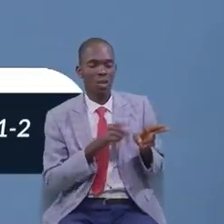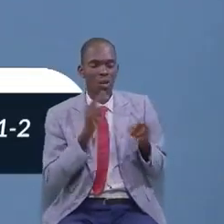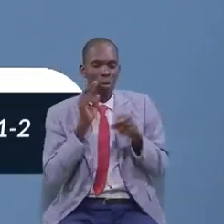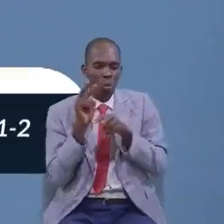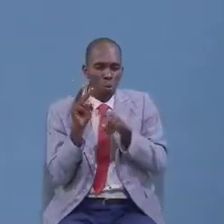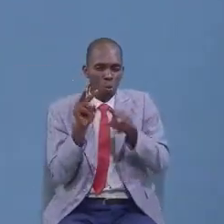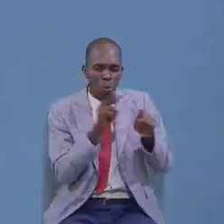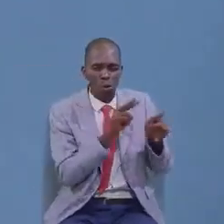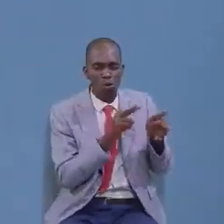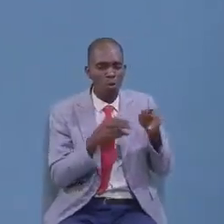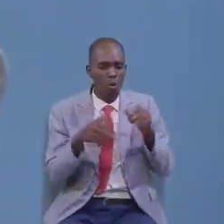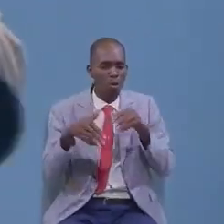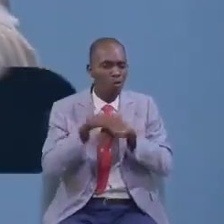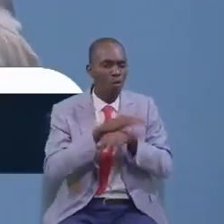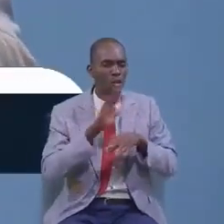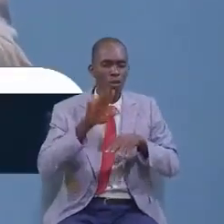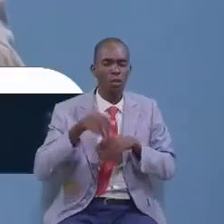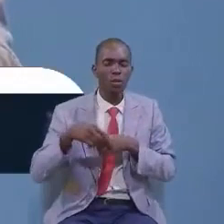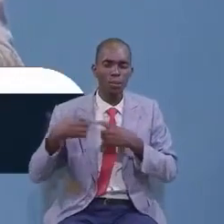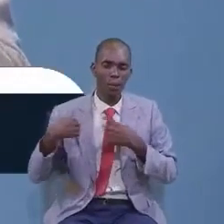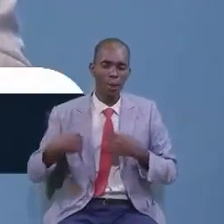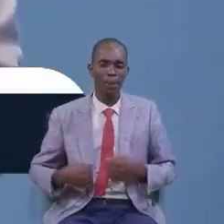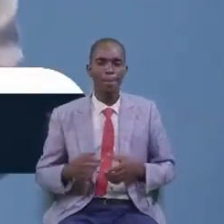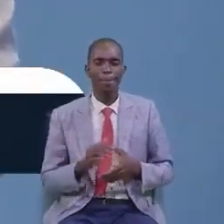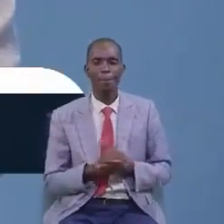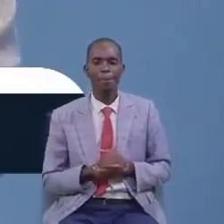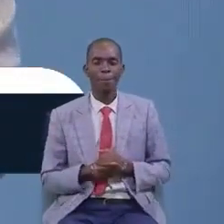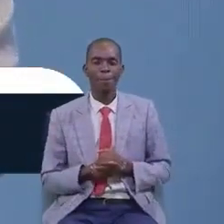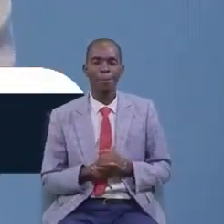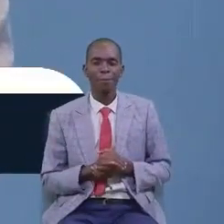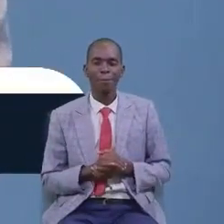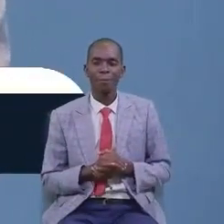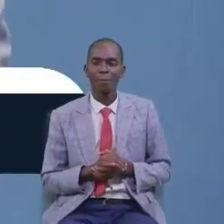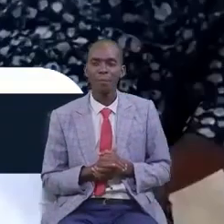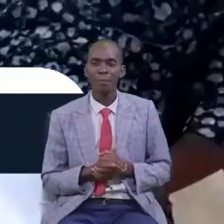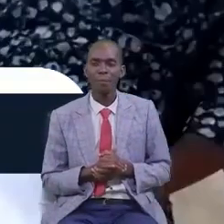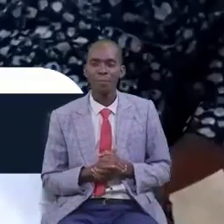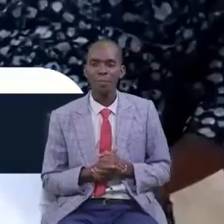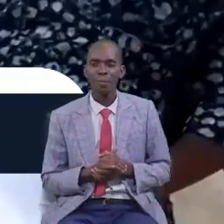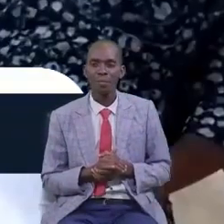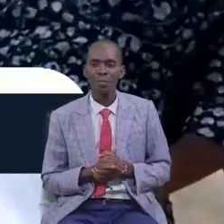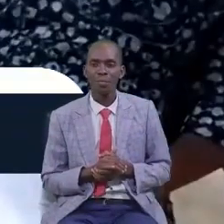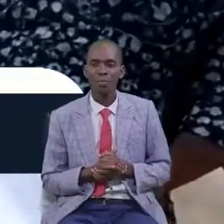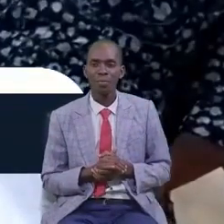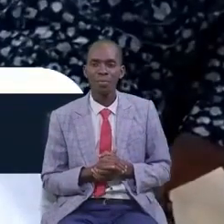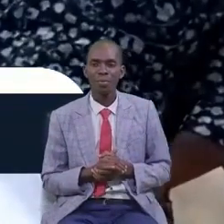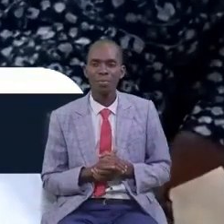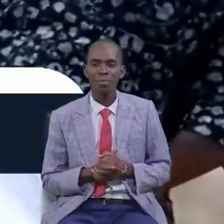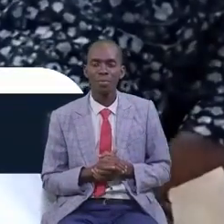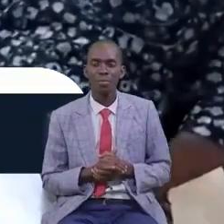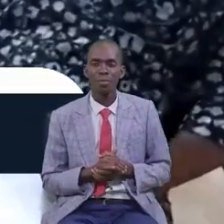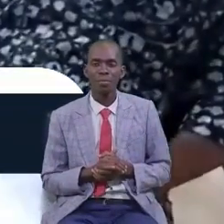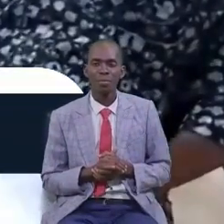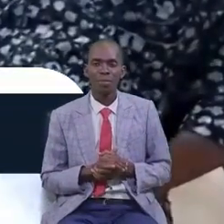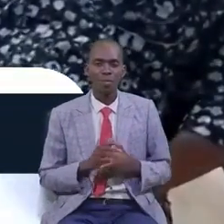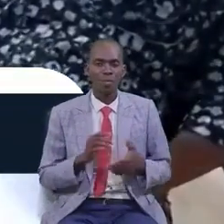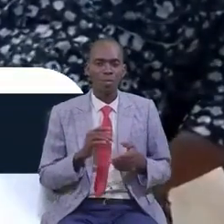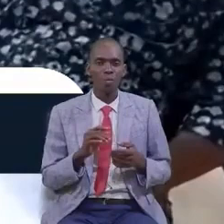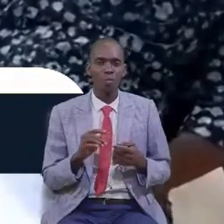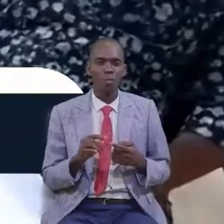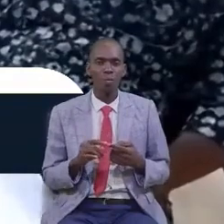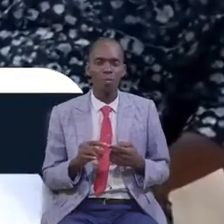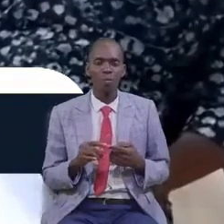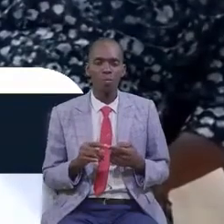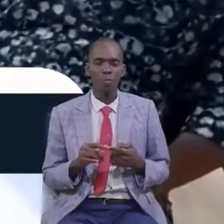ఆ తర్వాత హెచ్ అనే అక్షరం ముందు చూసారా, మీ హృదయాన్ని గమనించుకోండి. మీ యొక్క మనసు నింపుతూ మడుతుంది.